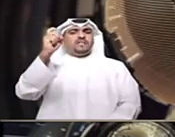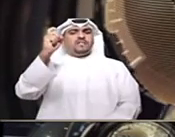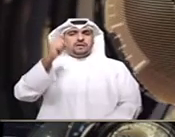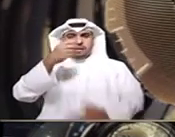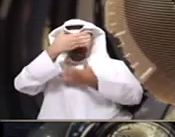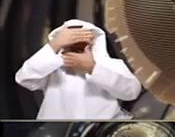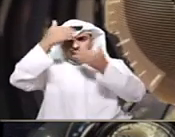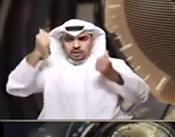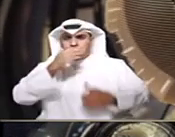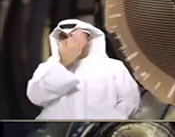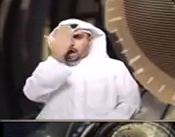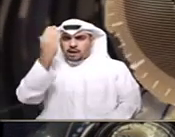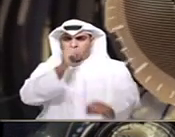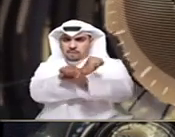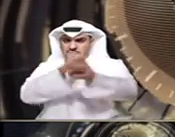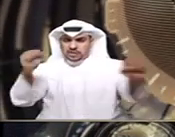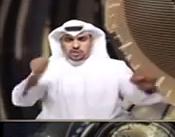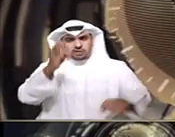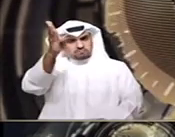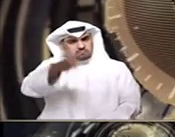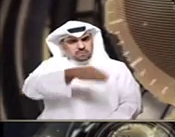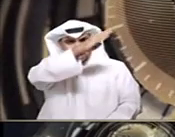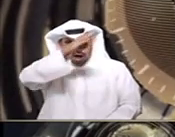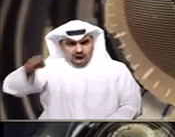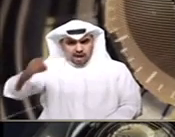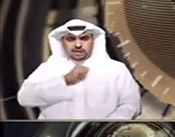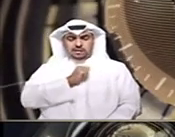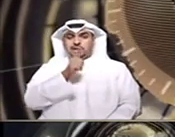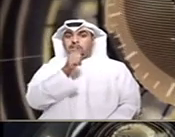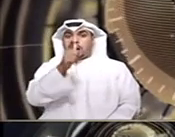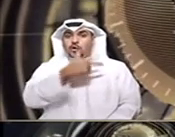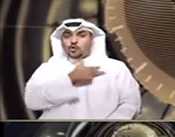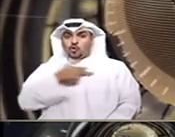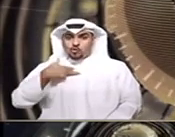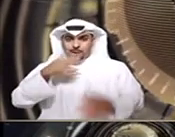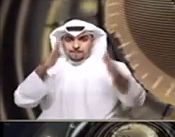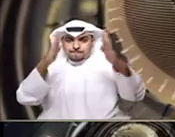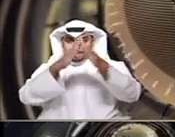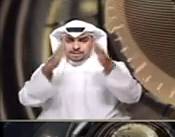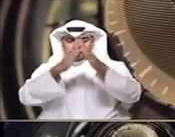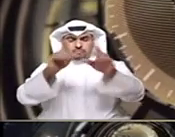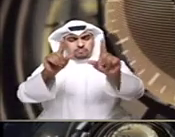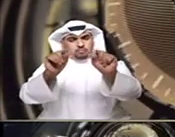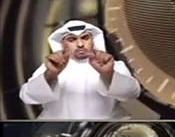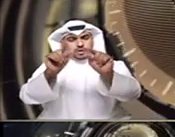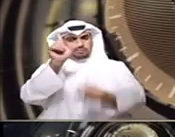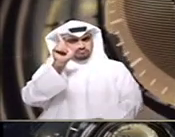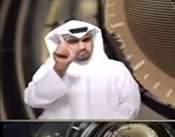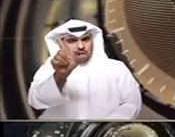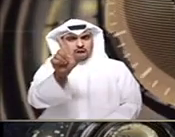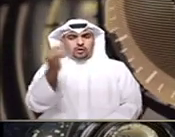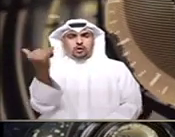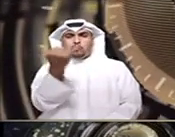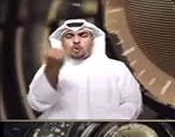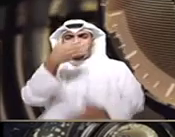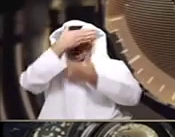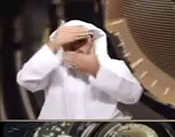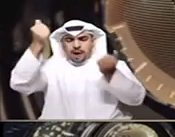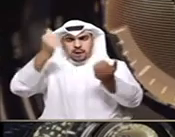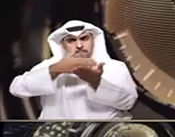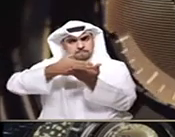إلى جانب الأشقاء في مصر في جهودها للحفاظ على أمنها ومكافحة الإرهاب وتحقيق الأمن والطمأنينة